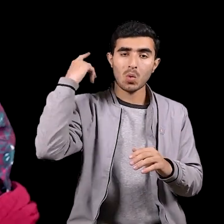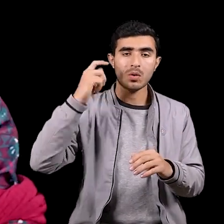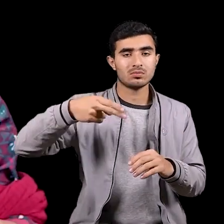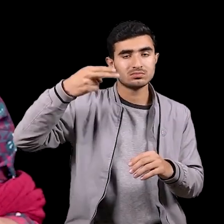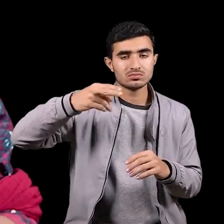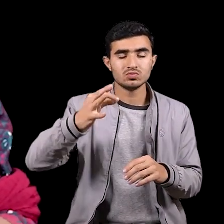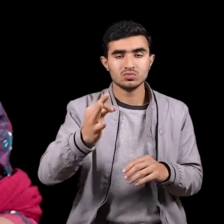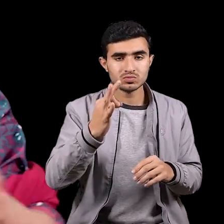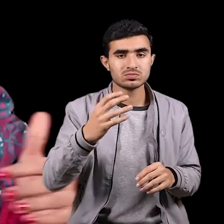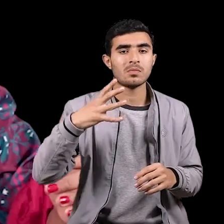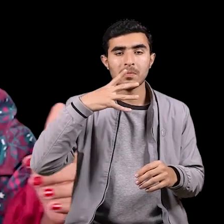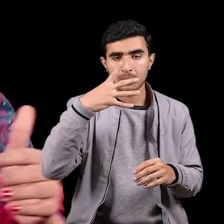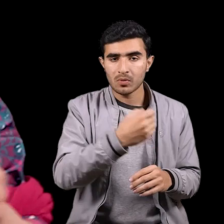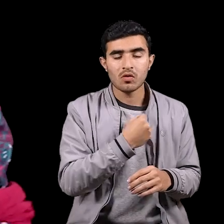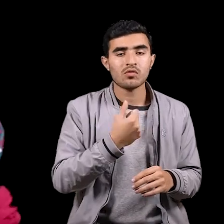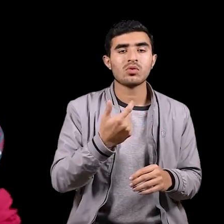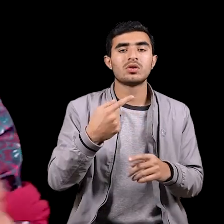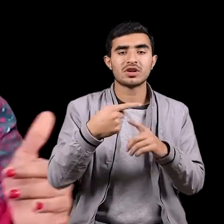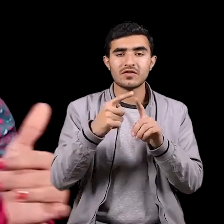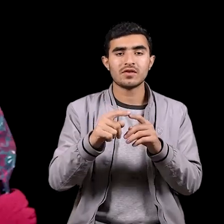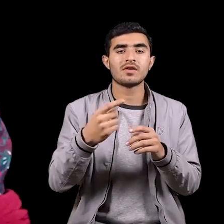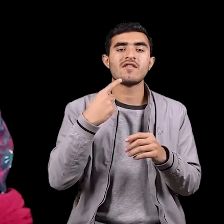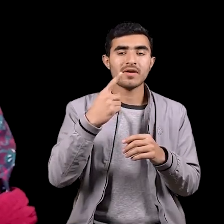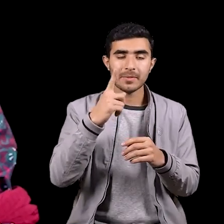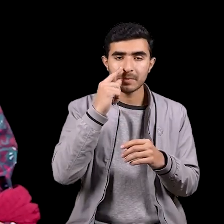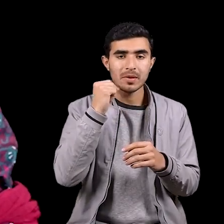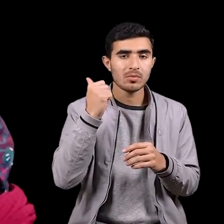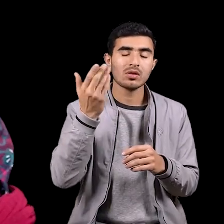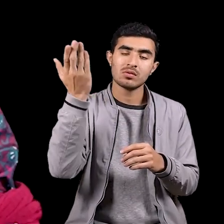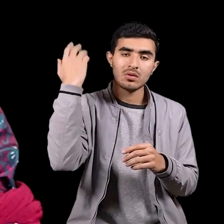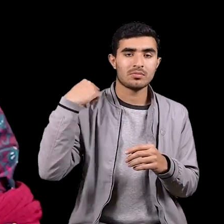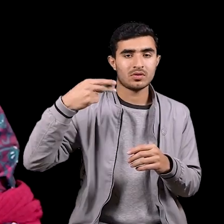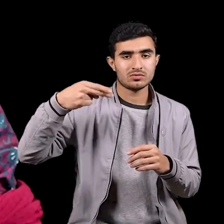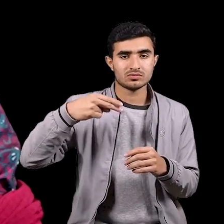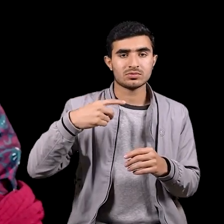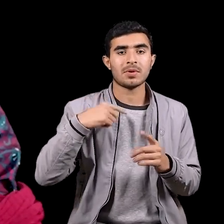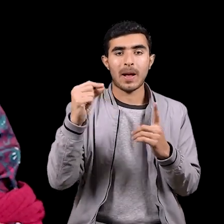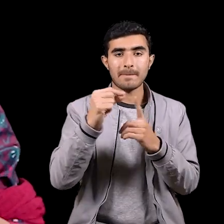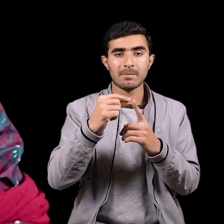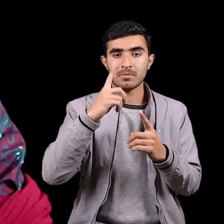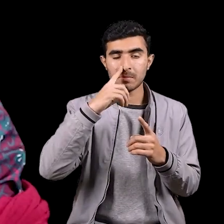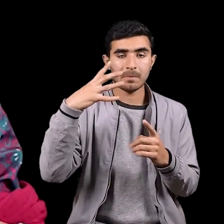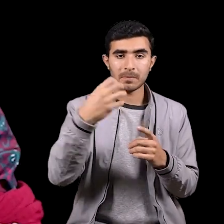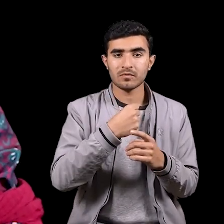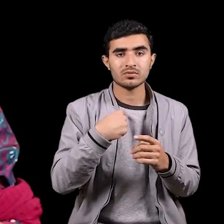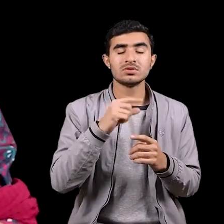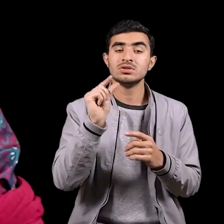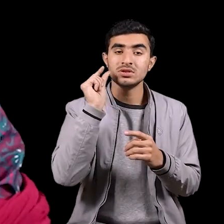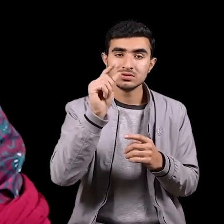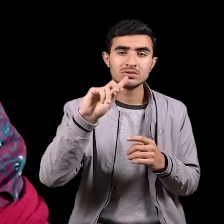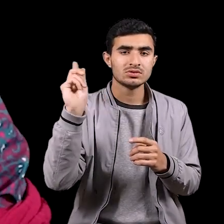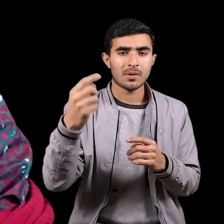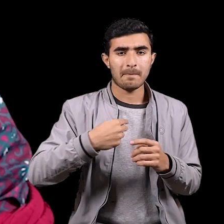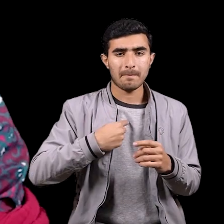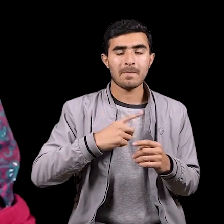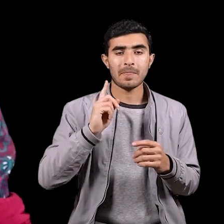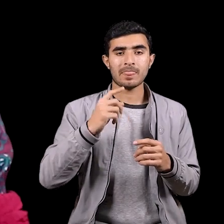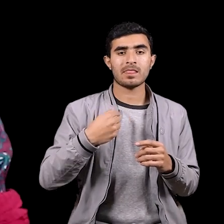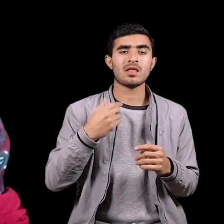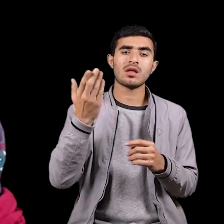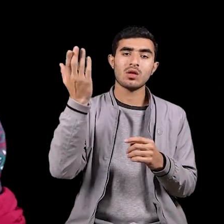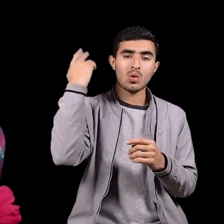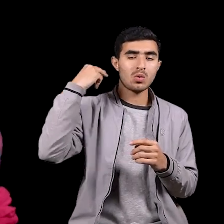यूथ को इंगेज कर सकें अपने थ्रू आर डिफरेंट प्रोग्राम्स, उनको आगे ला सकें, उनको पार्टिसिपेट भी करवाएं, उनको बताएं भी